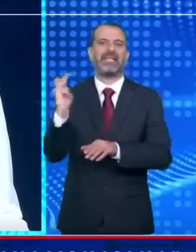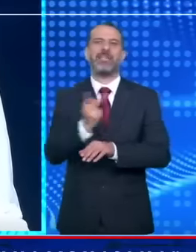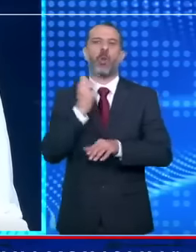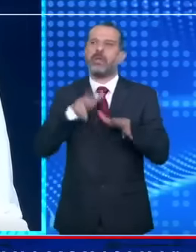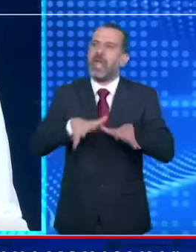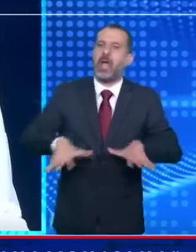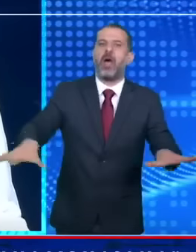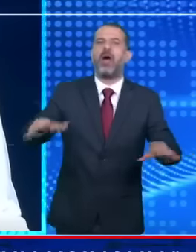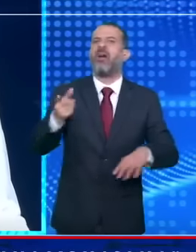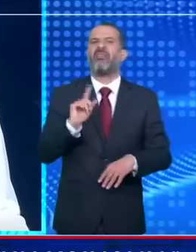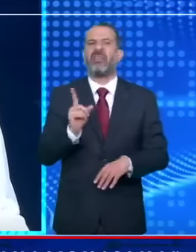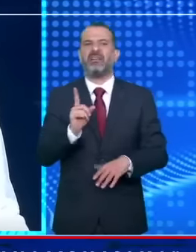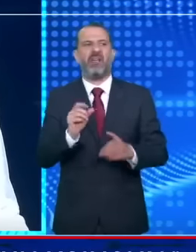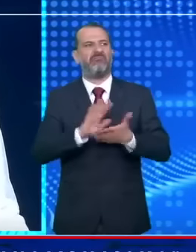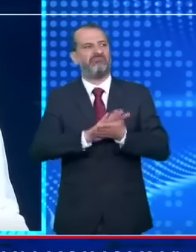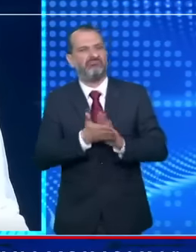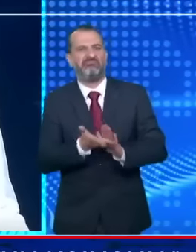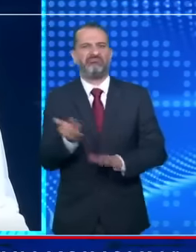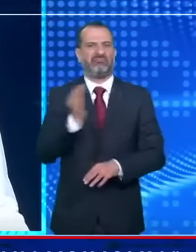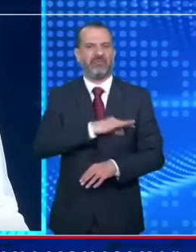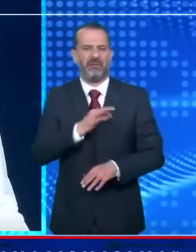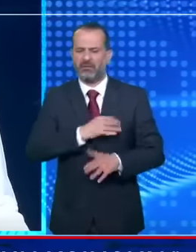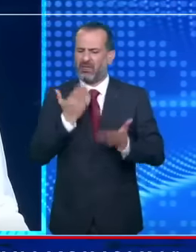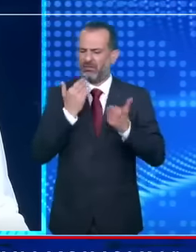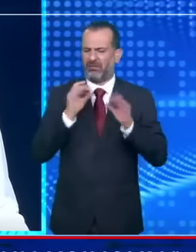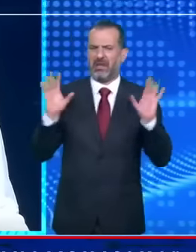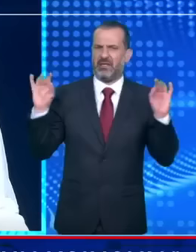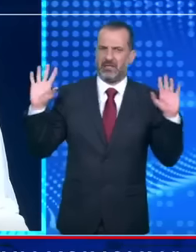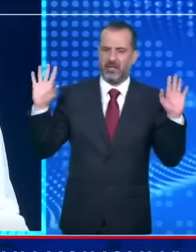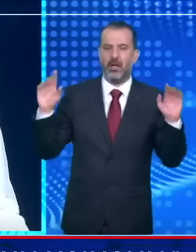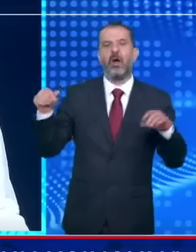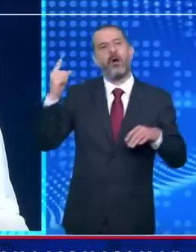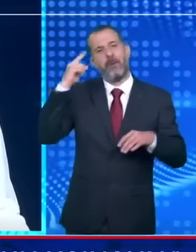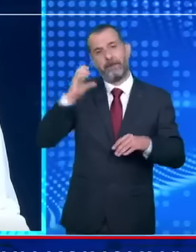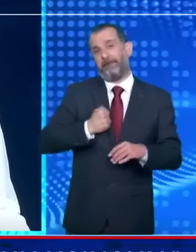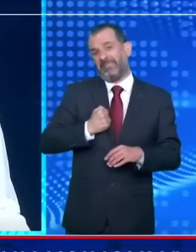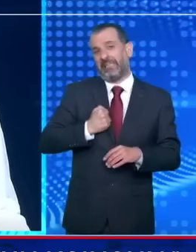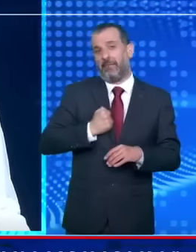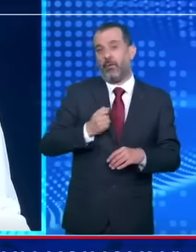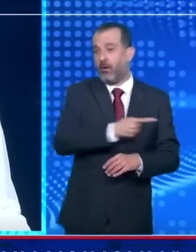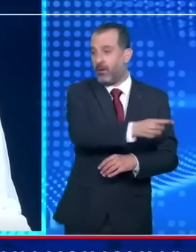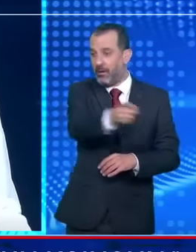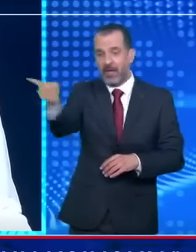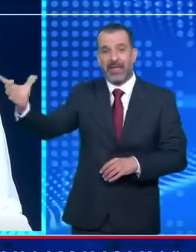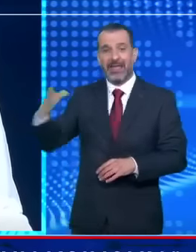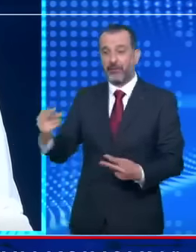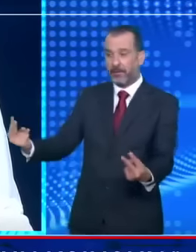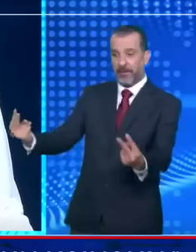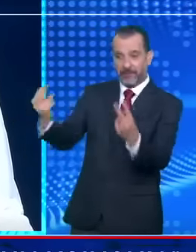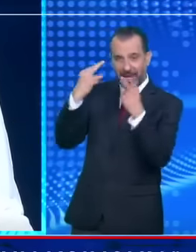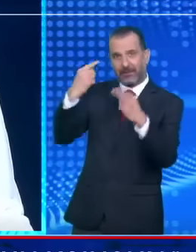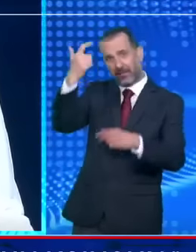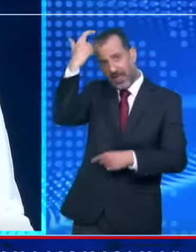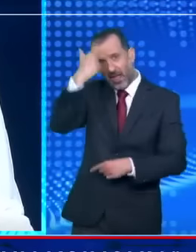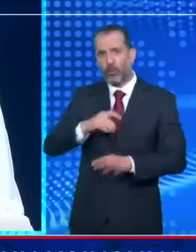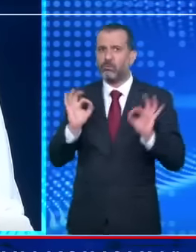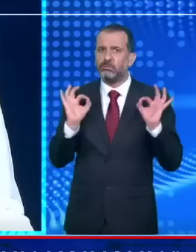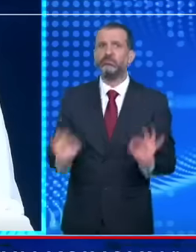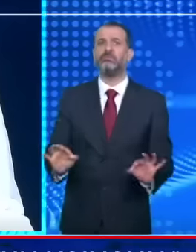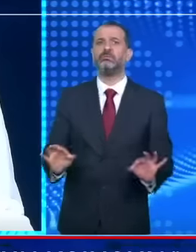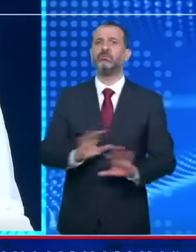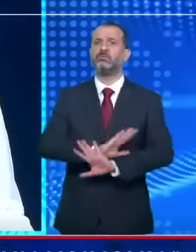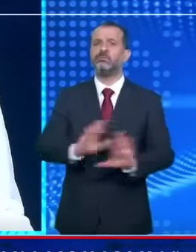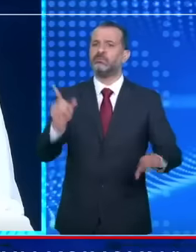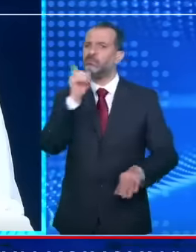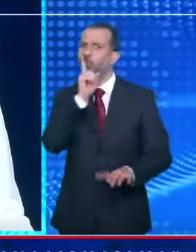δεν εξαρτάται από μηχανισμούς συμφερόντων. Νομίζω βλέπει μια αυθεντικότητα σε μένα και υπόσχομαι και